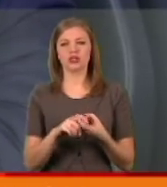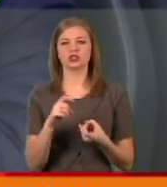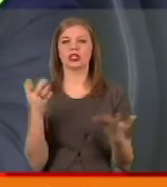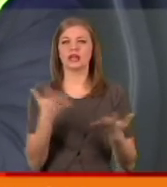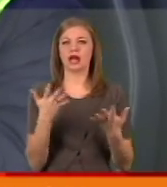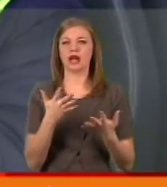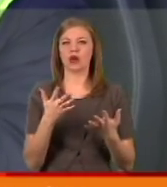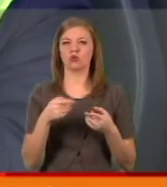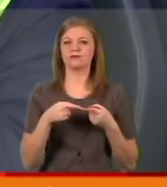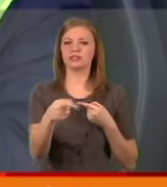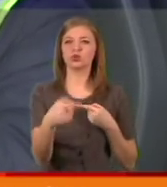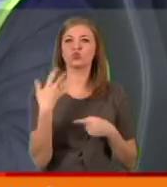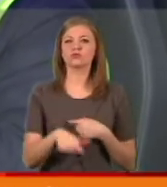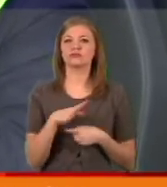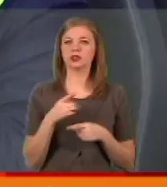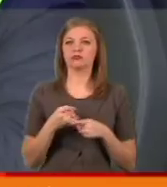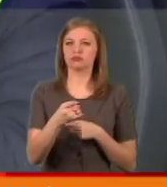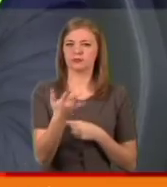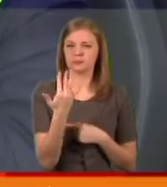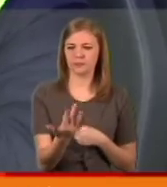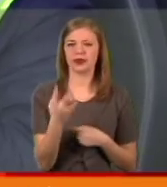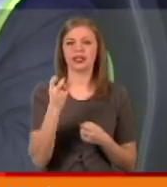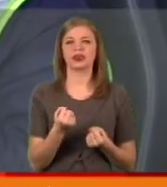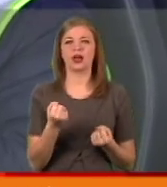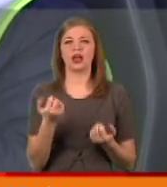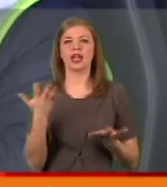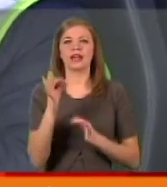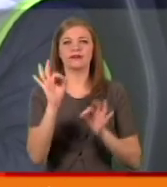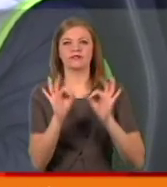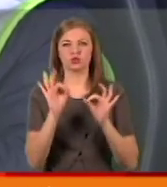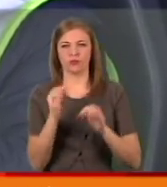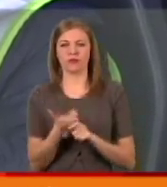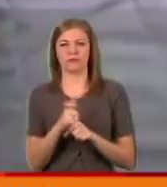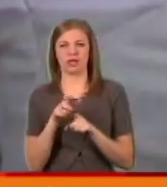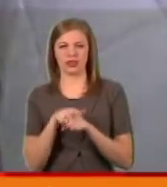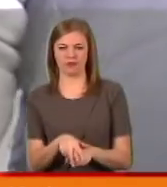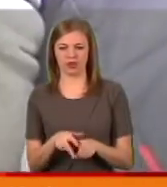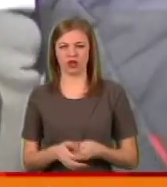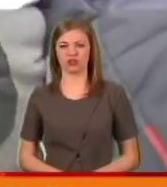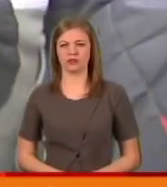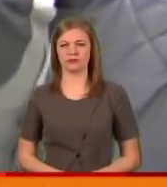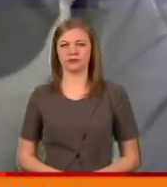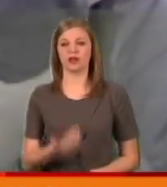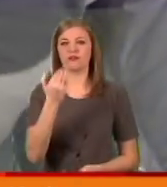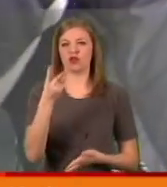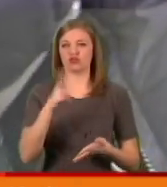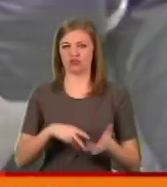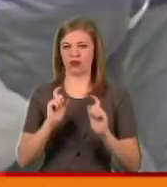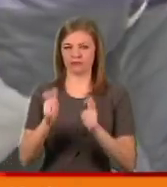того, яку відстань він пройшов і на який відсоток перенавантаження. Це лошак про